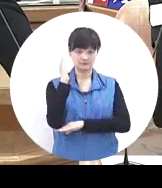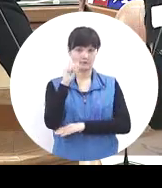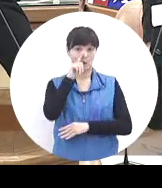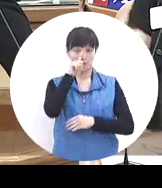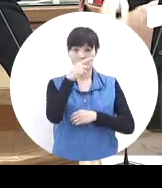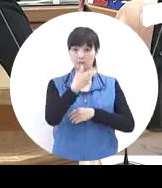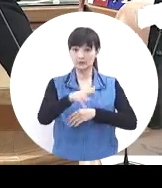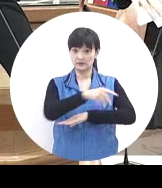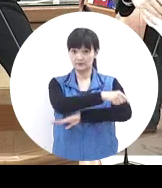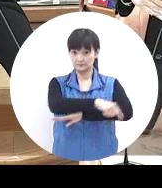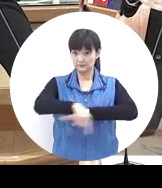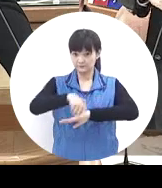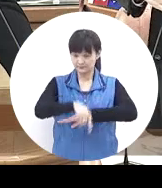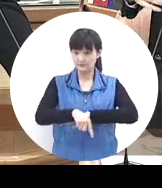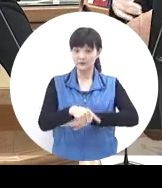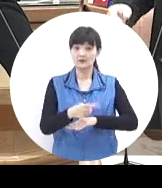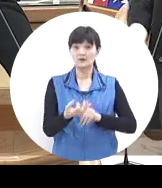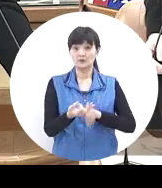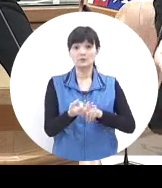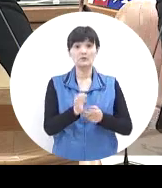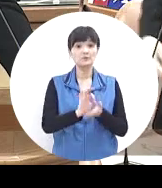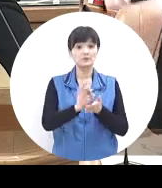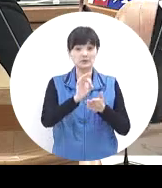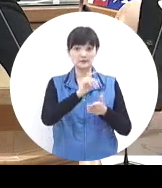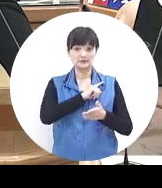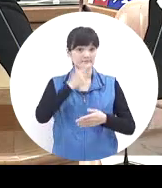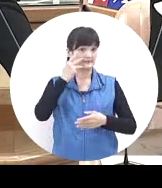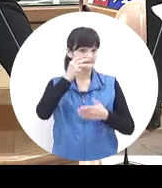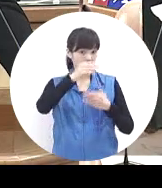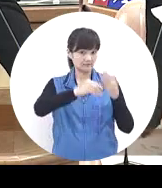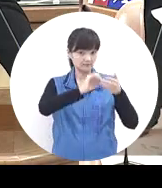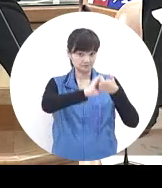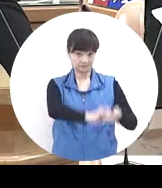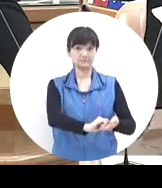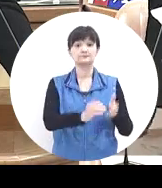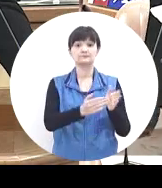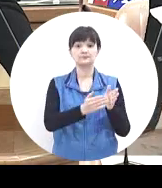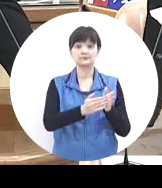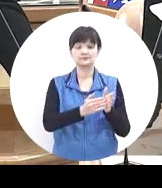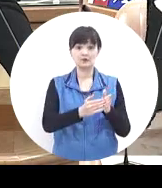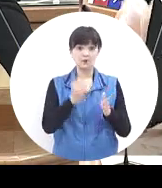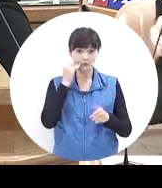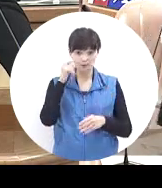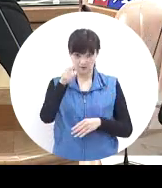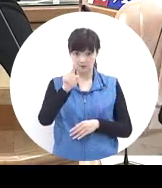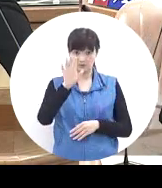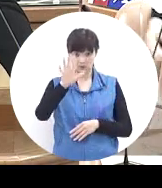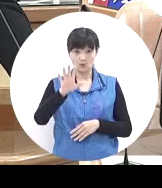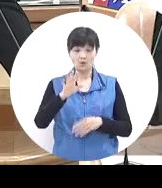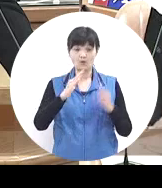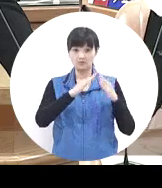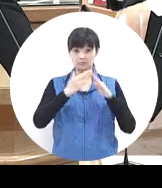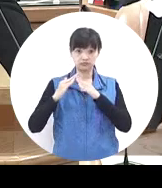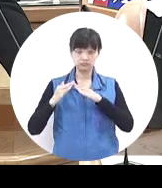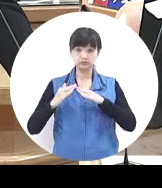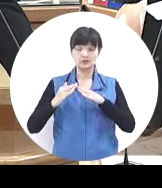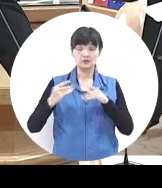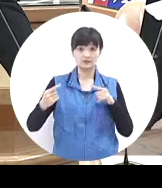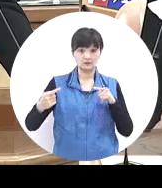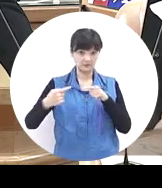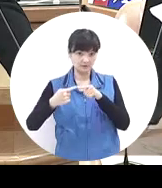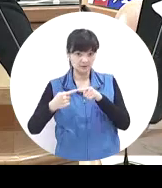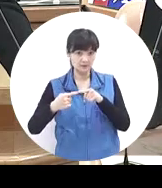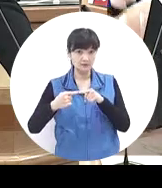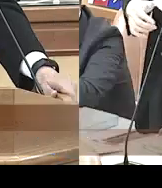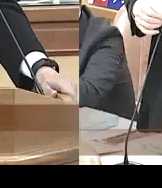条例，这个部分明文规定哦，你要有接污水下水道系统的用户，才好、哦、可